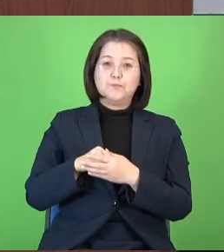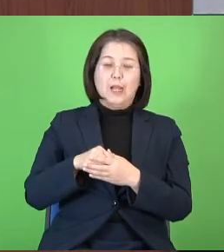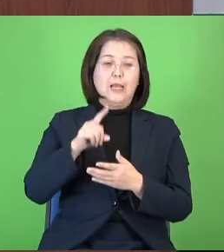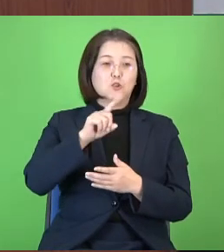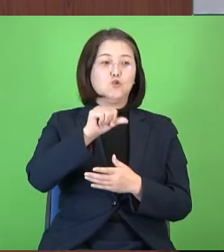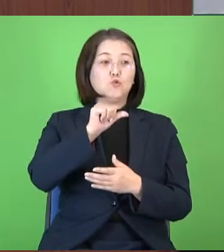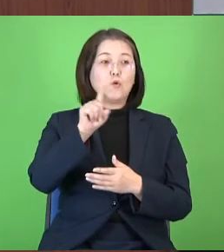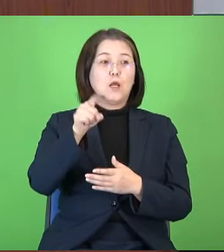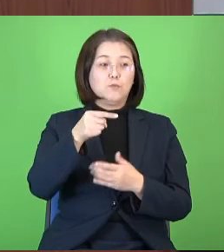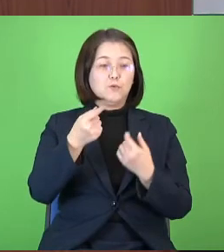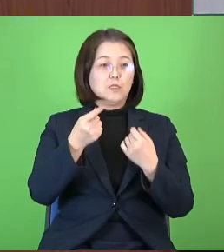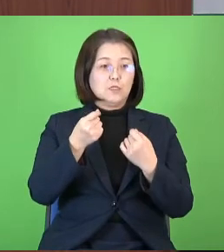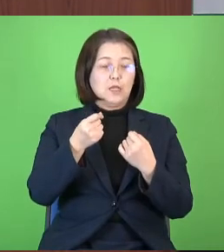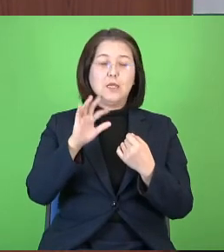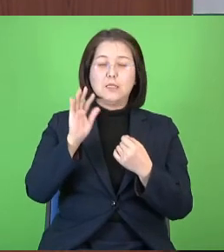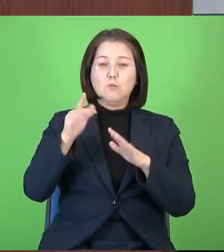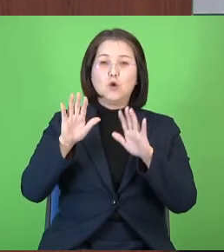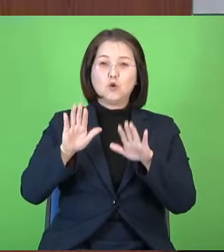純正